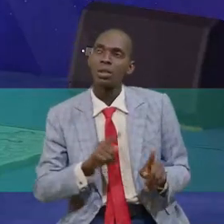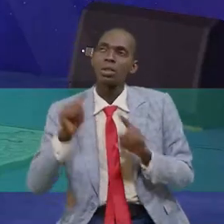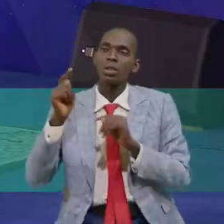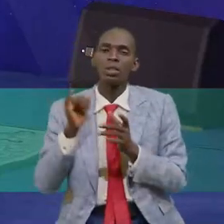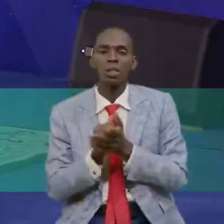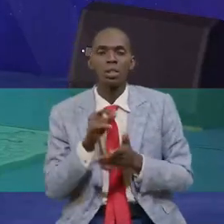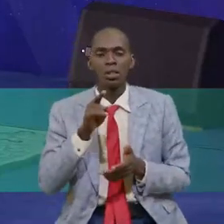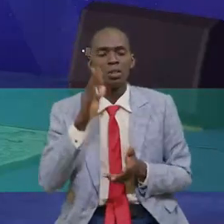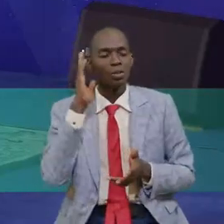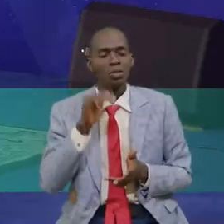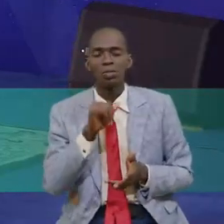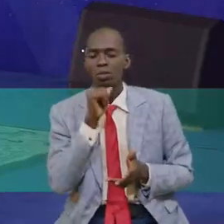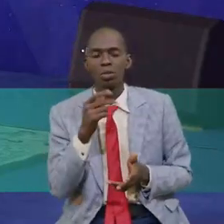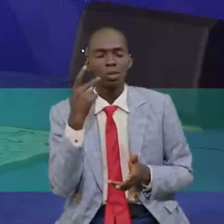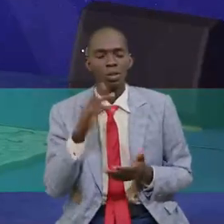la mort.